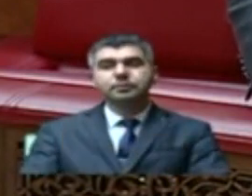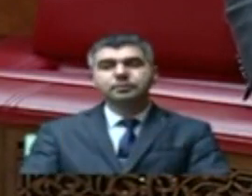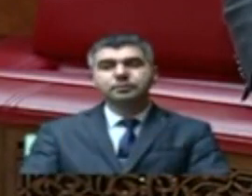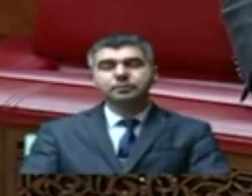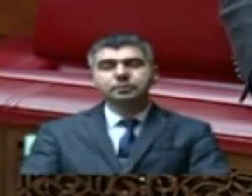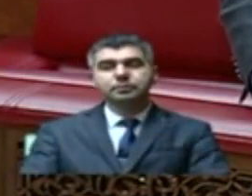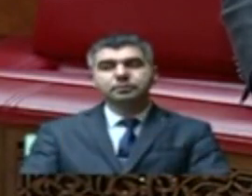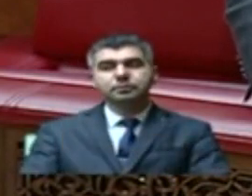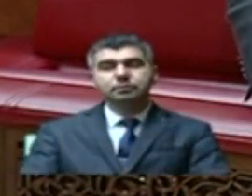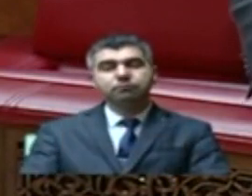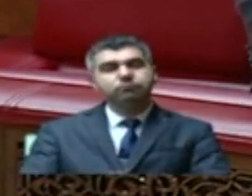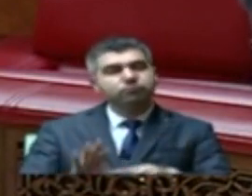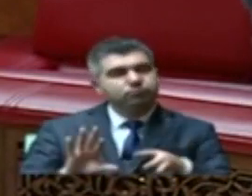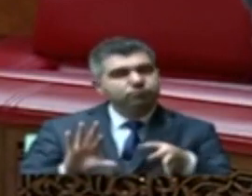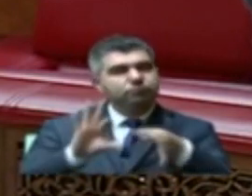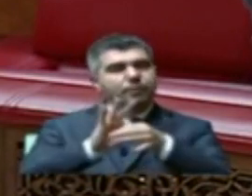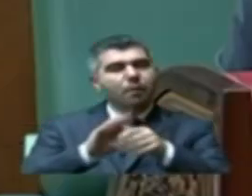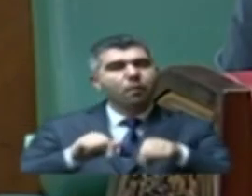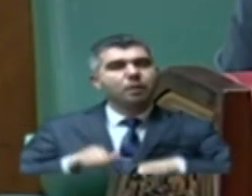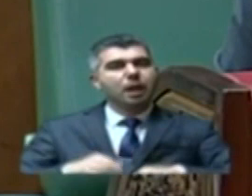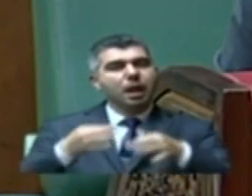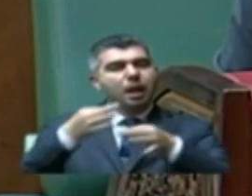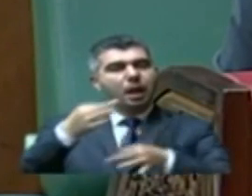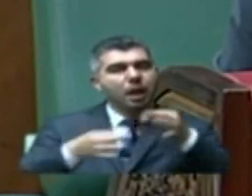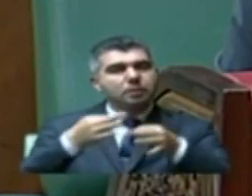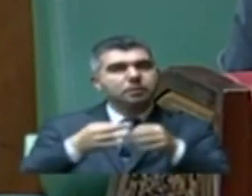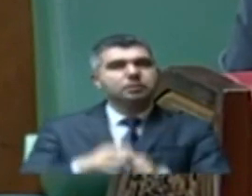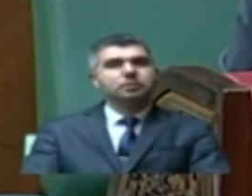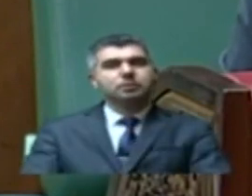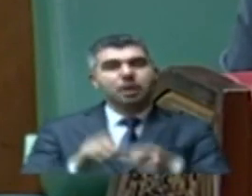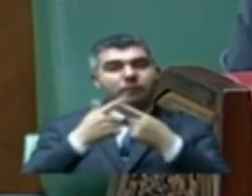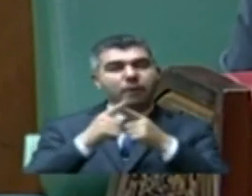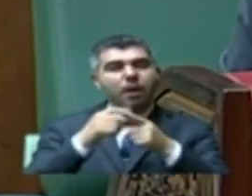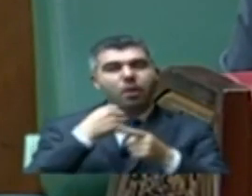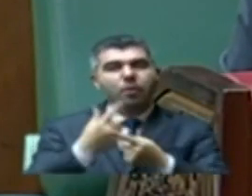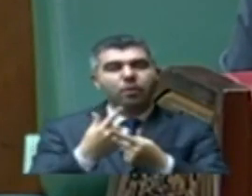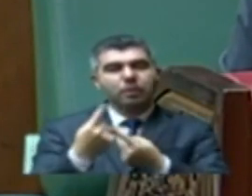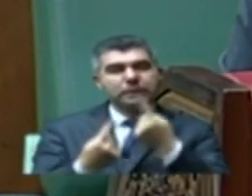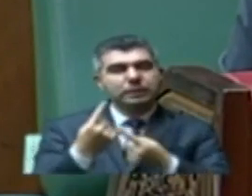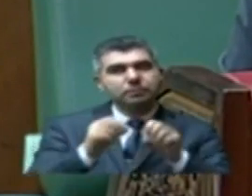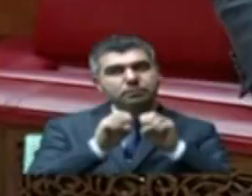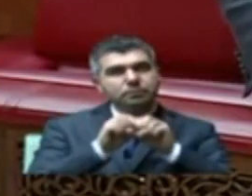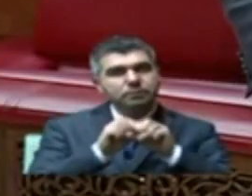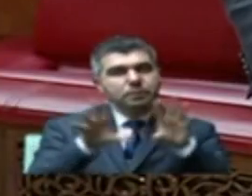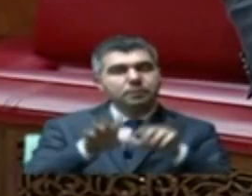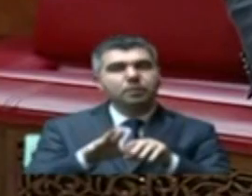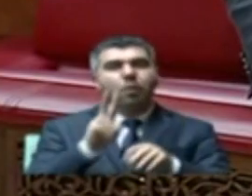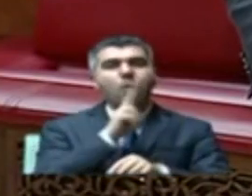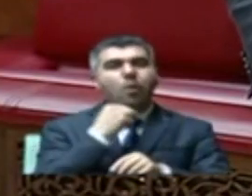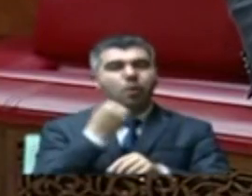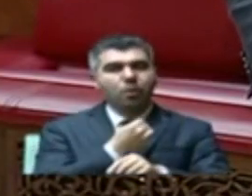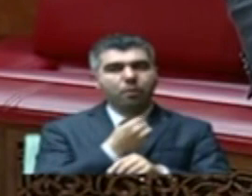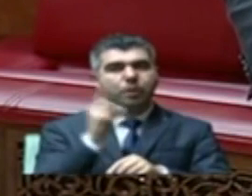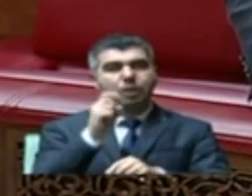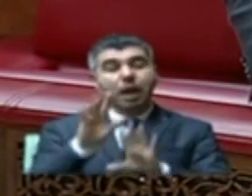هذه السنة انخرطت وزارة العدل في شكل فعال في حملة وطنية أعلنتها الحكومة ابتداء من